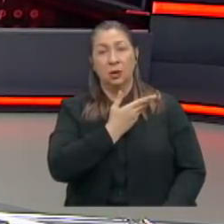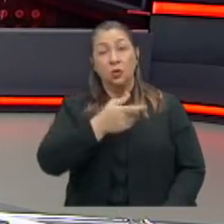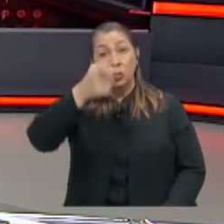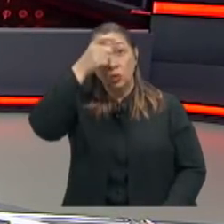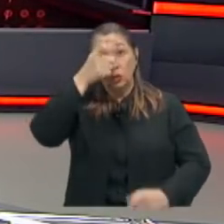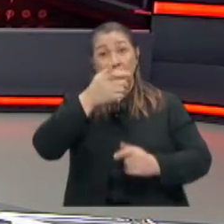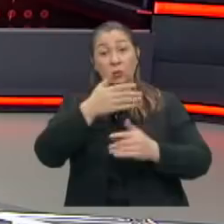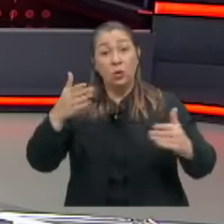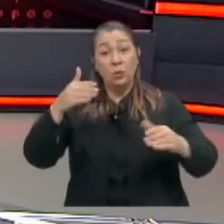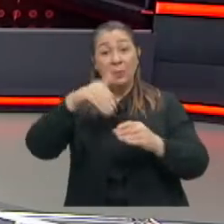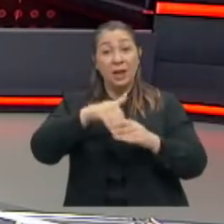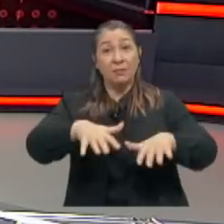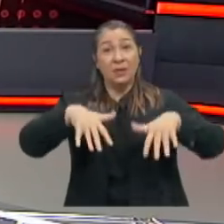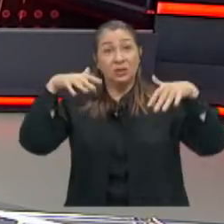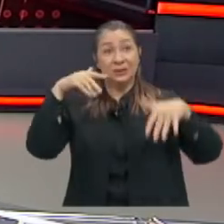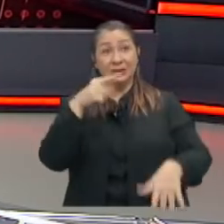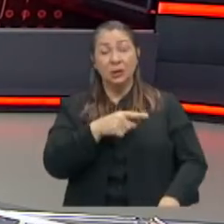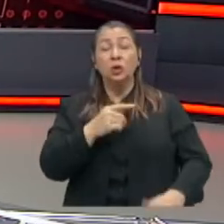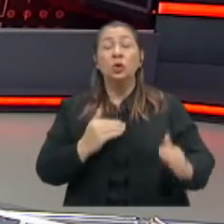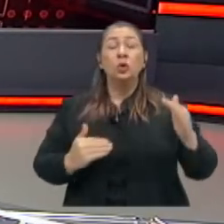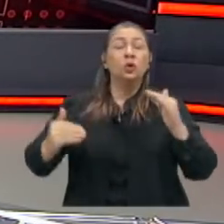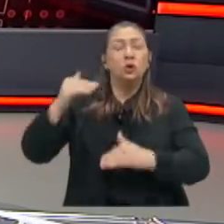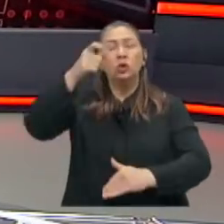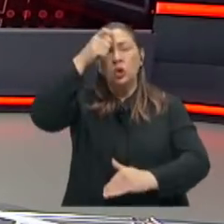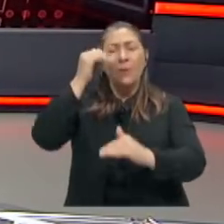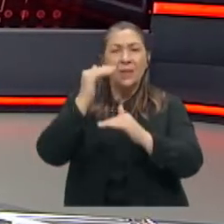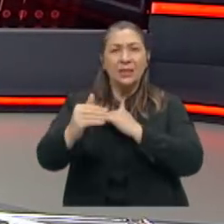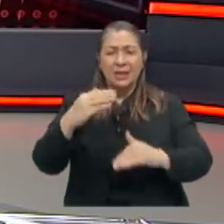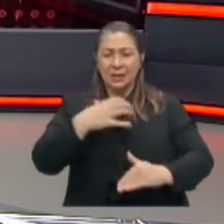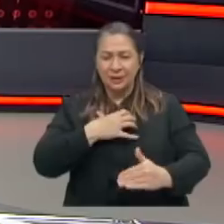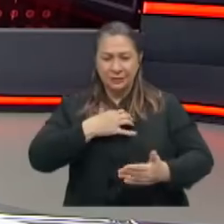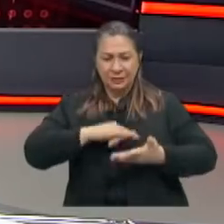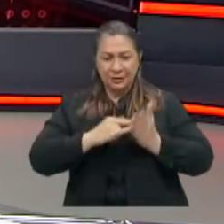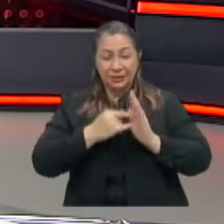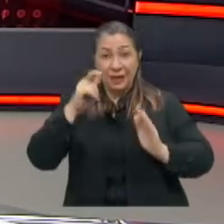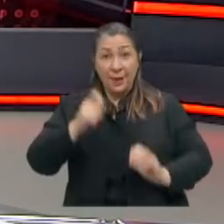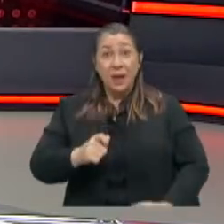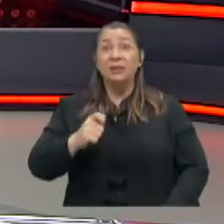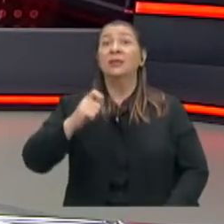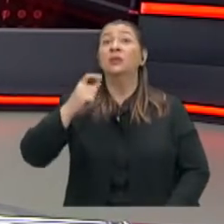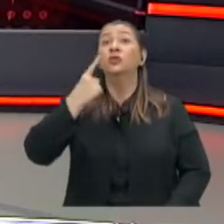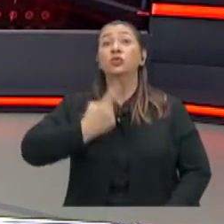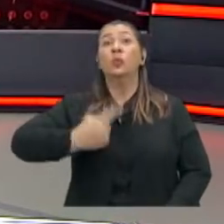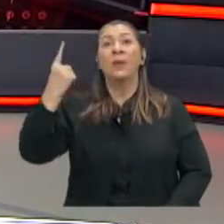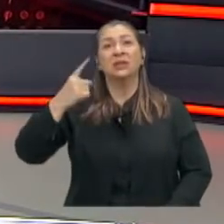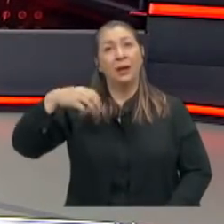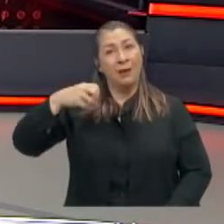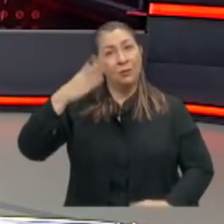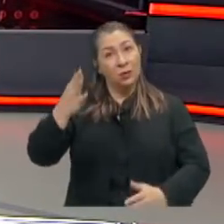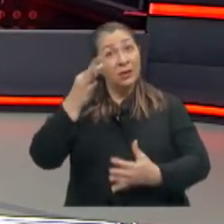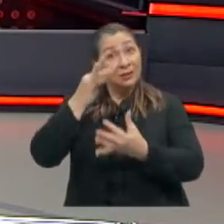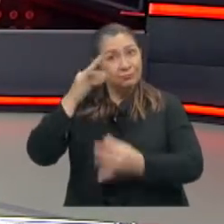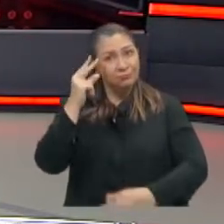Türkiye Büyük Millet Meclisi ve Yüce Türk Milleti'nin iradesini temsil eden Cumhurbaşkanı Erdoğan